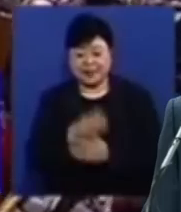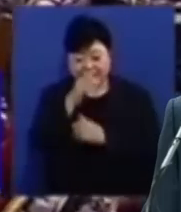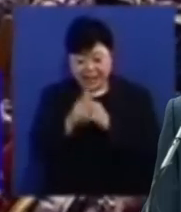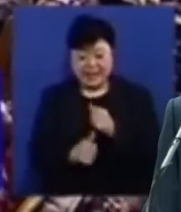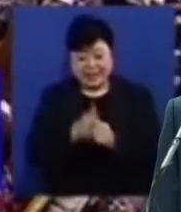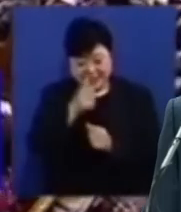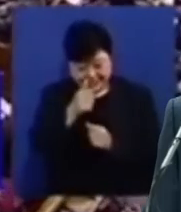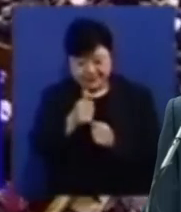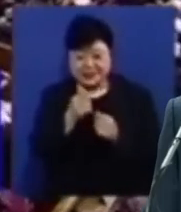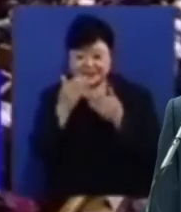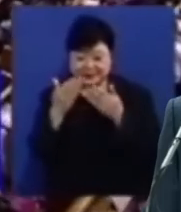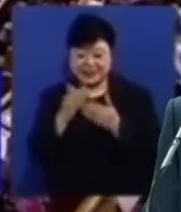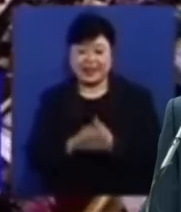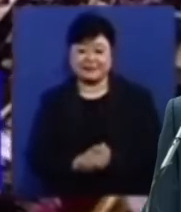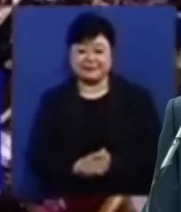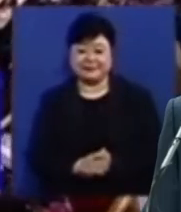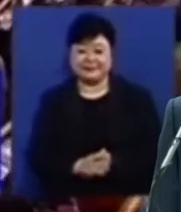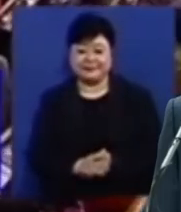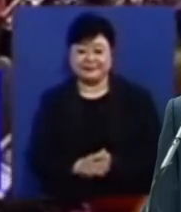하나님이십니다.